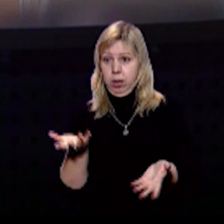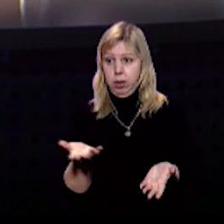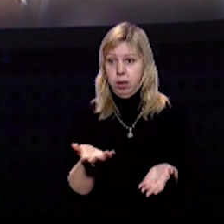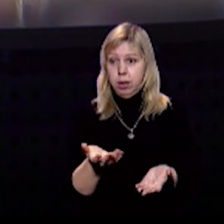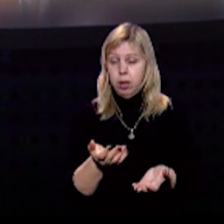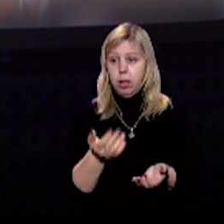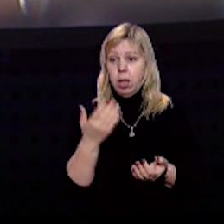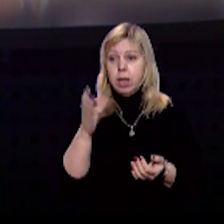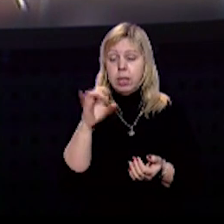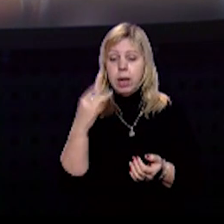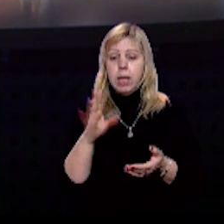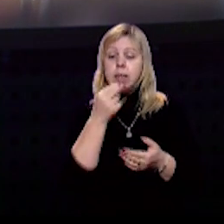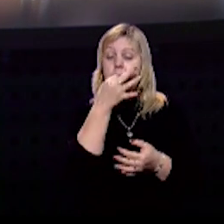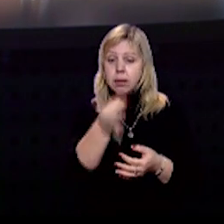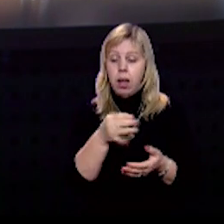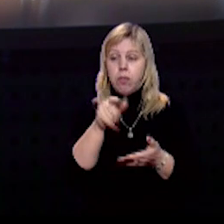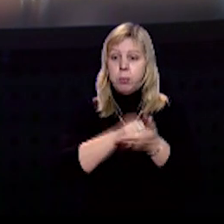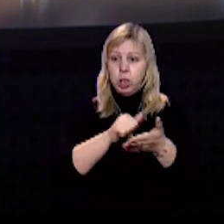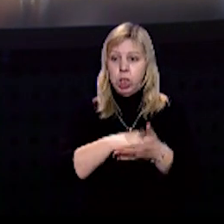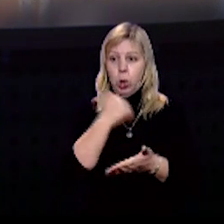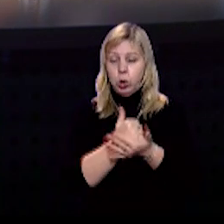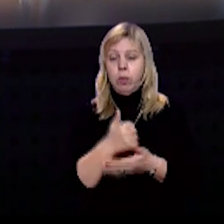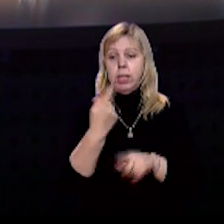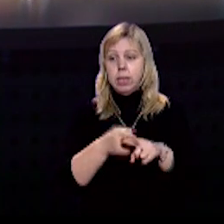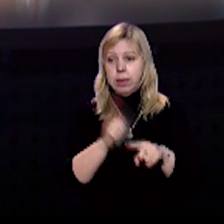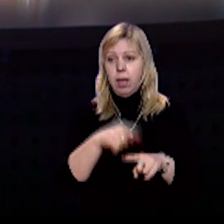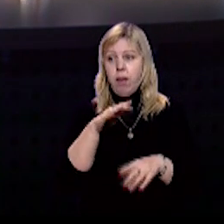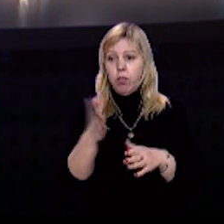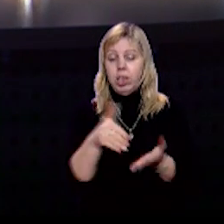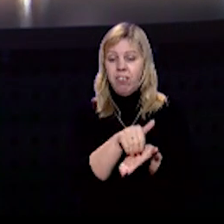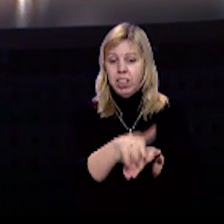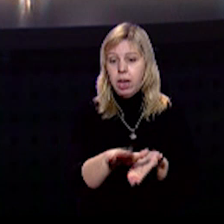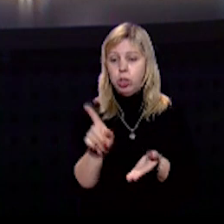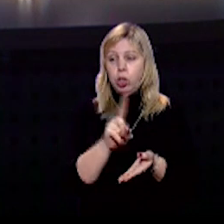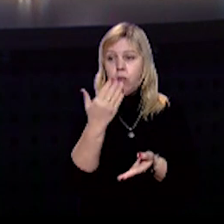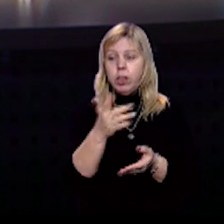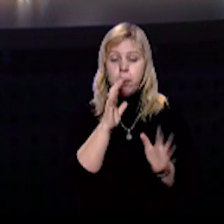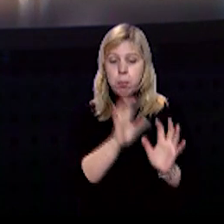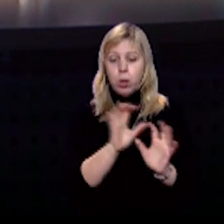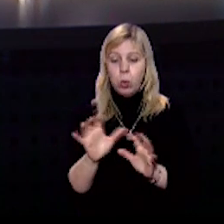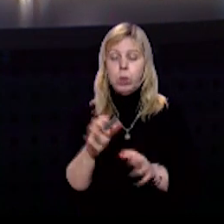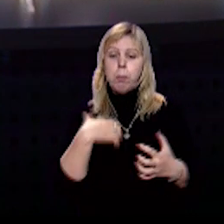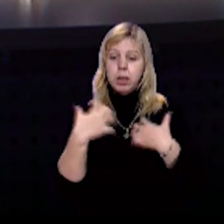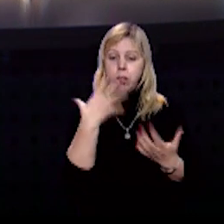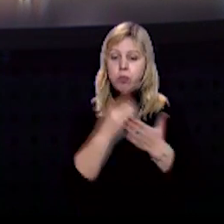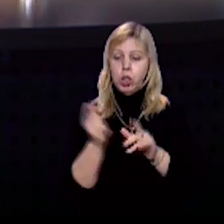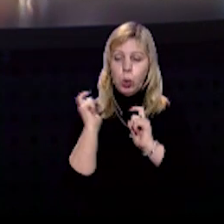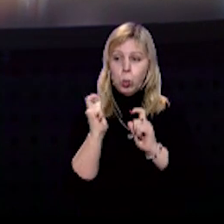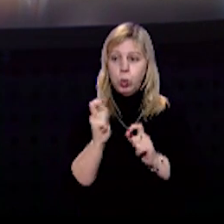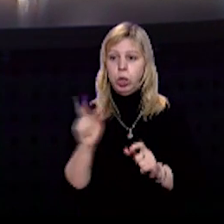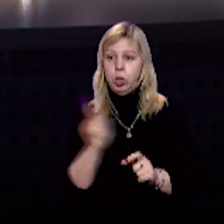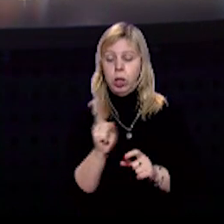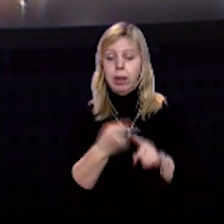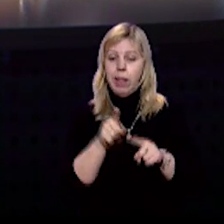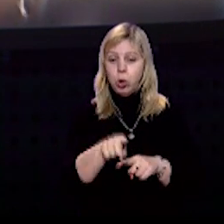Кейс назвав причини основні. Це вони відказують, що вони піклуються про своїх перевізників